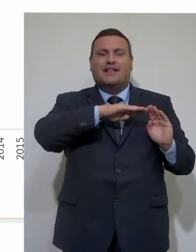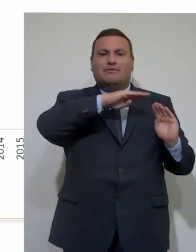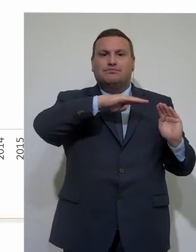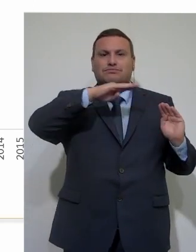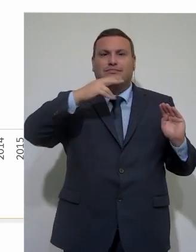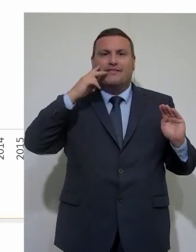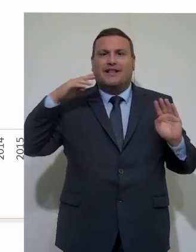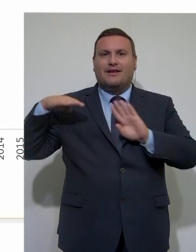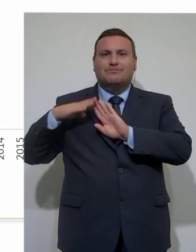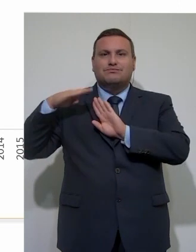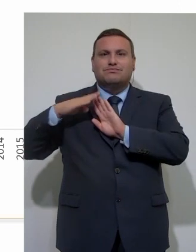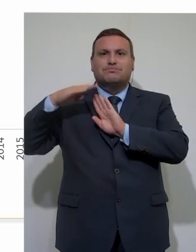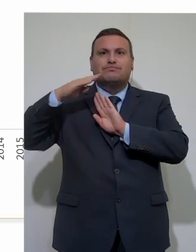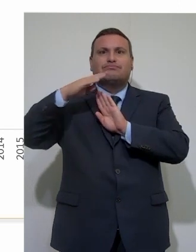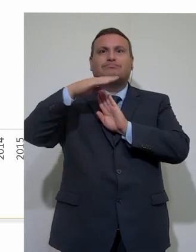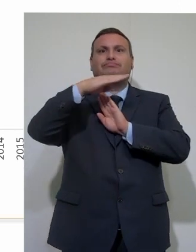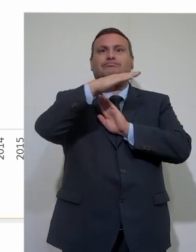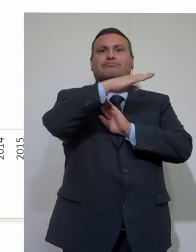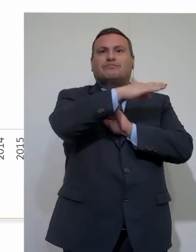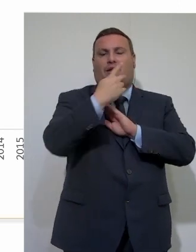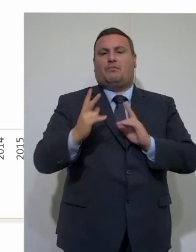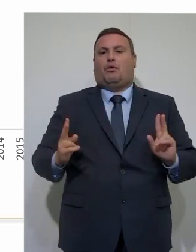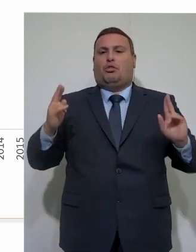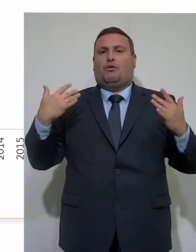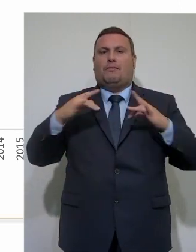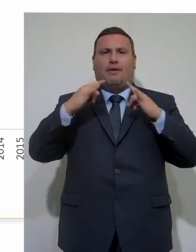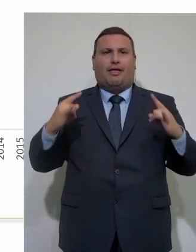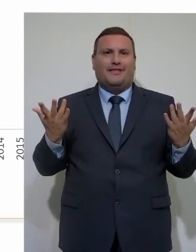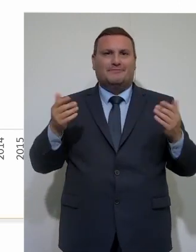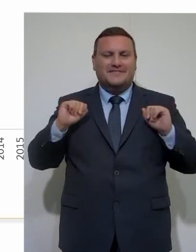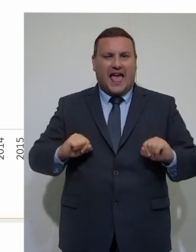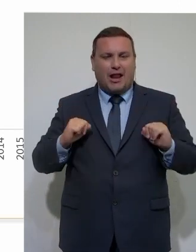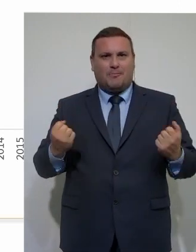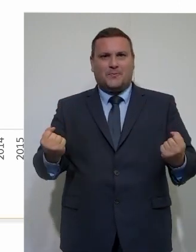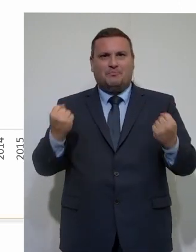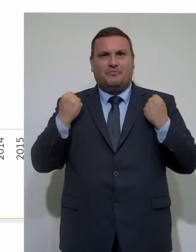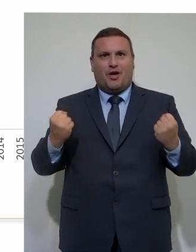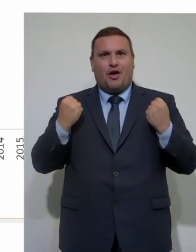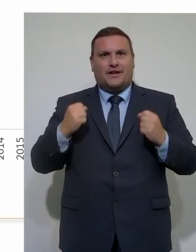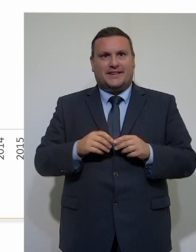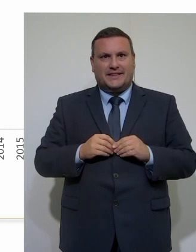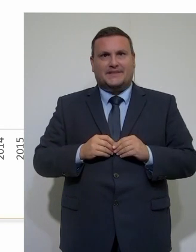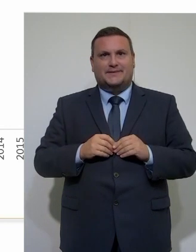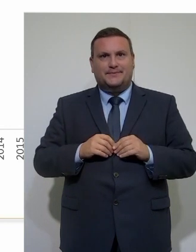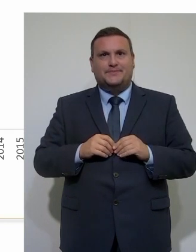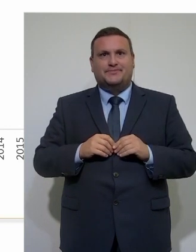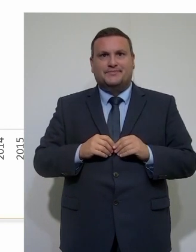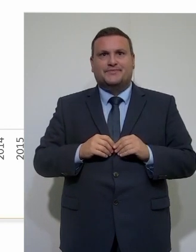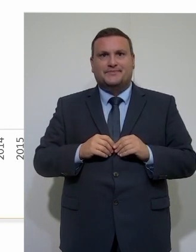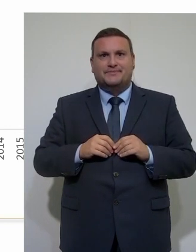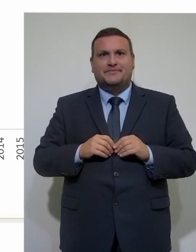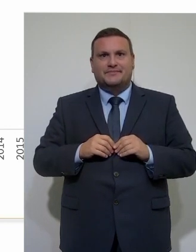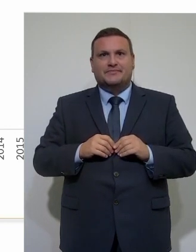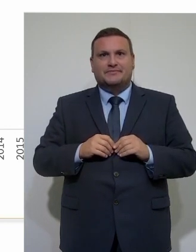di domanda molto forte, sano, che negli ultimi 50 anni ha dimostrato un tasso